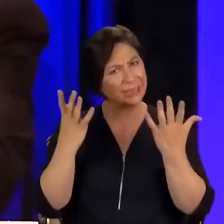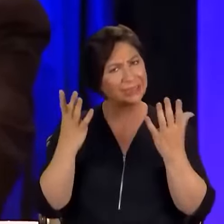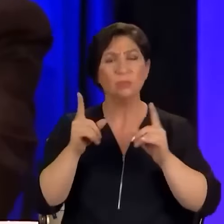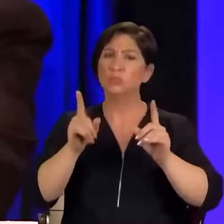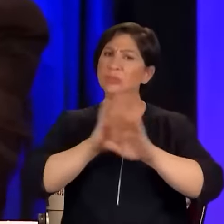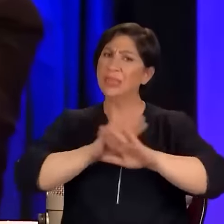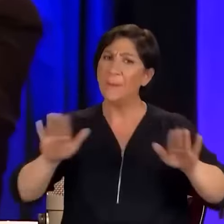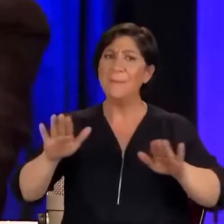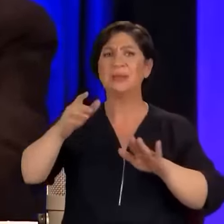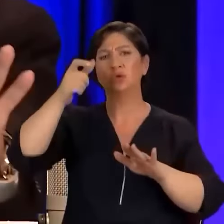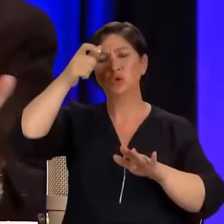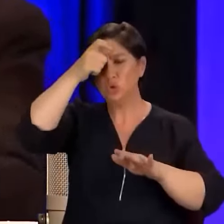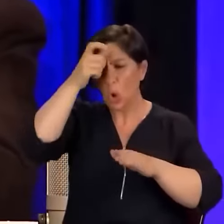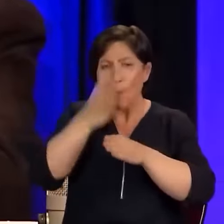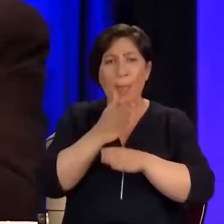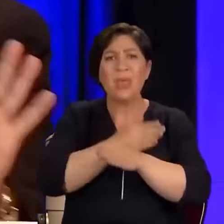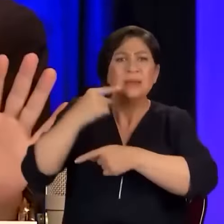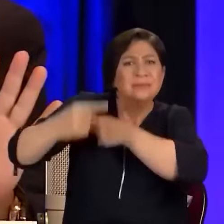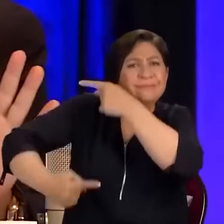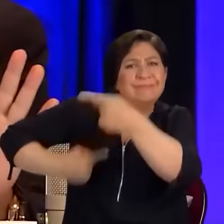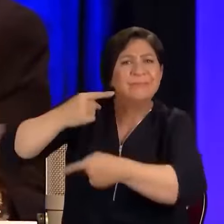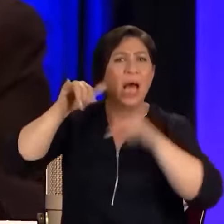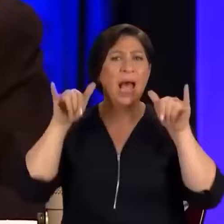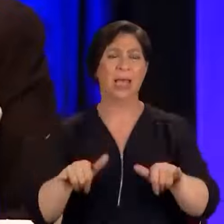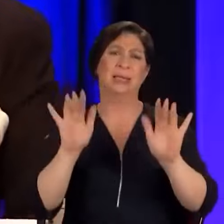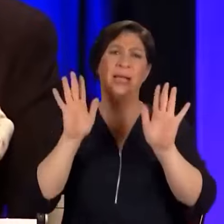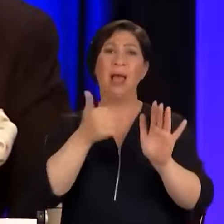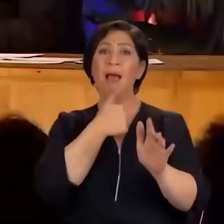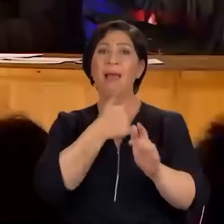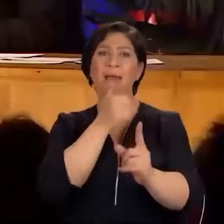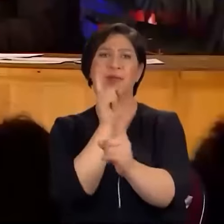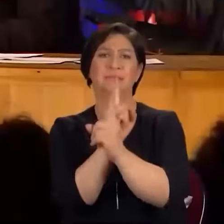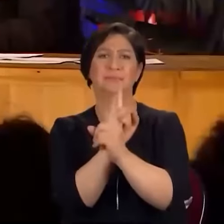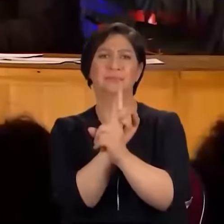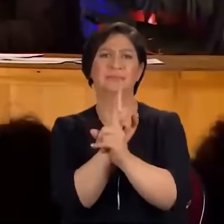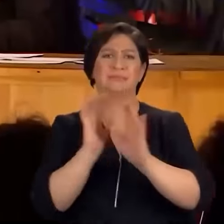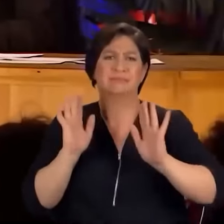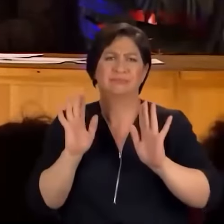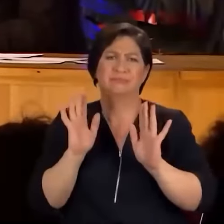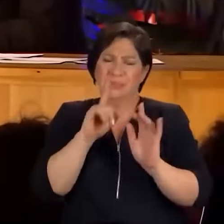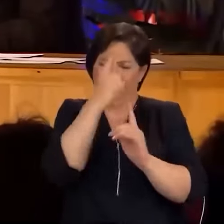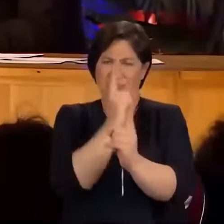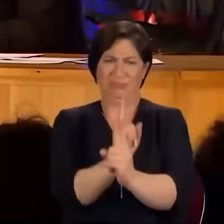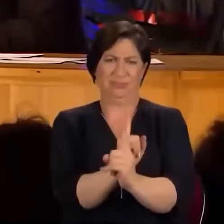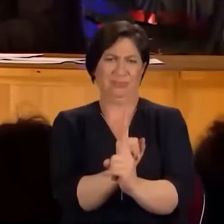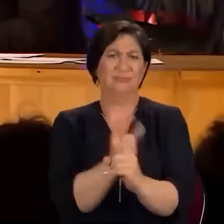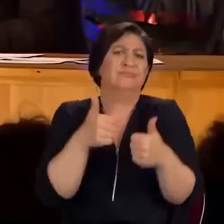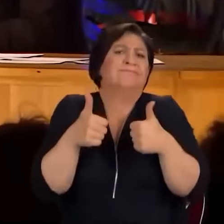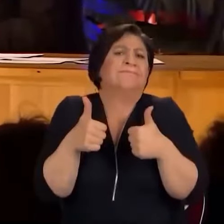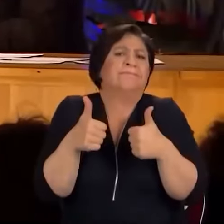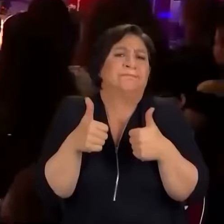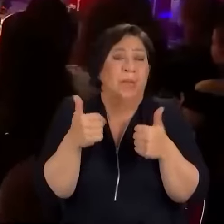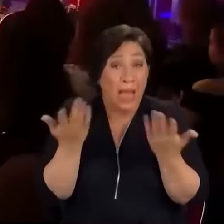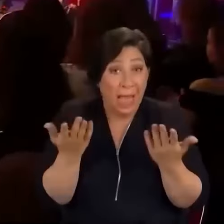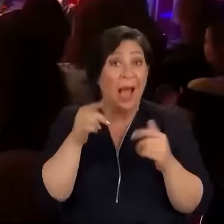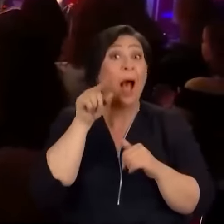tamamen bu memleketin gelenek göreneğine çok uygun bir tutum. Biz sen erkek erkeğe yalnız başımıza bunu çözeriz. Biz bunu erkek erkeğe